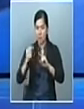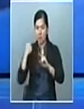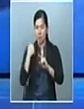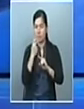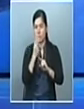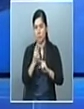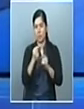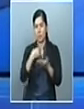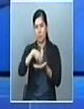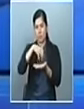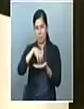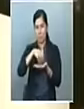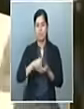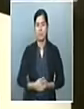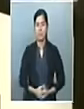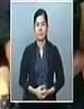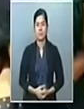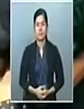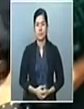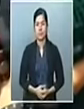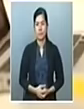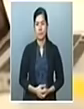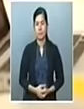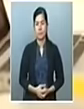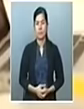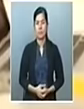ในรายงานพิเศษชิ้นนี้ค่ะ